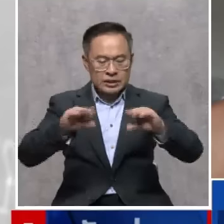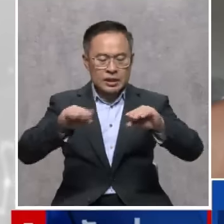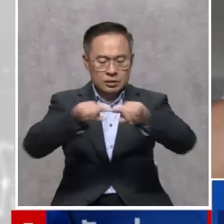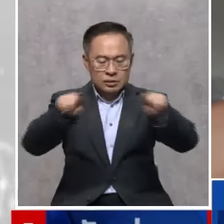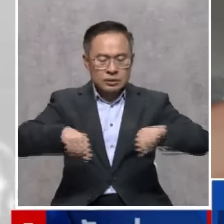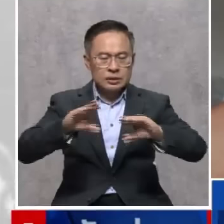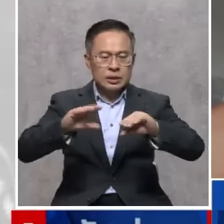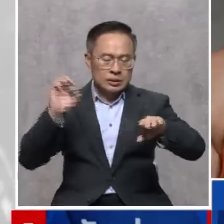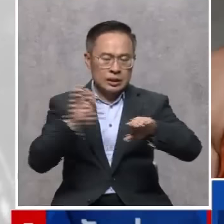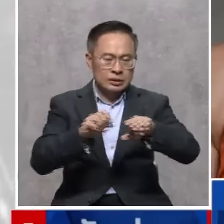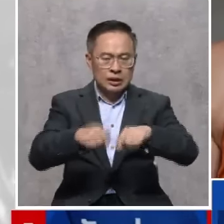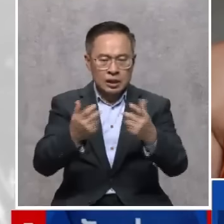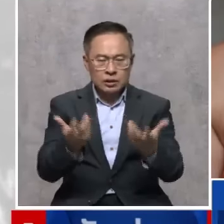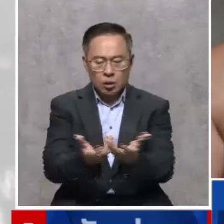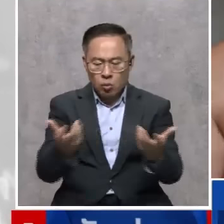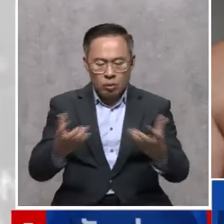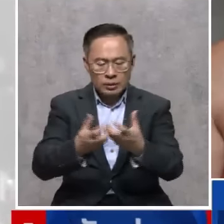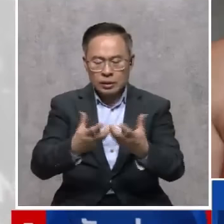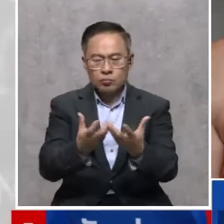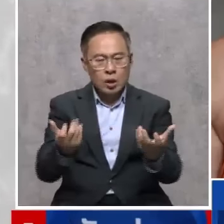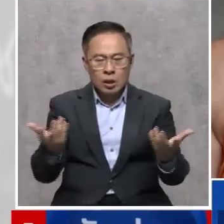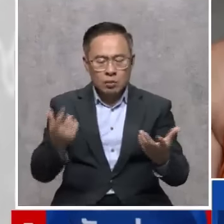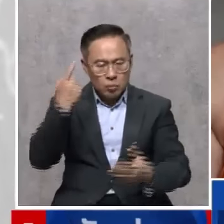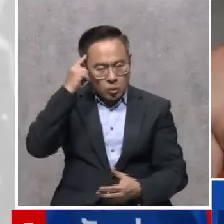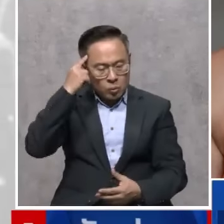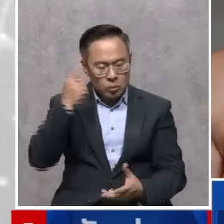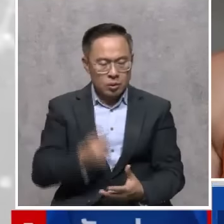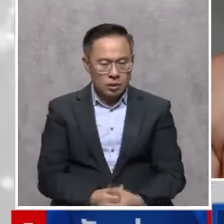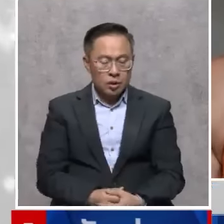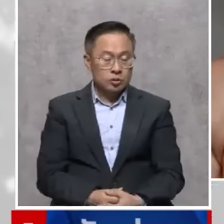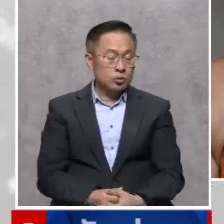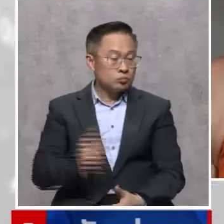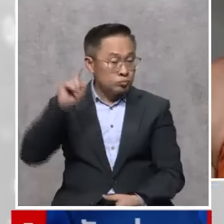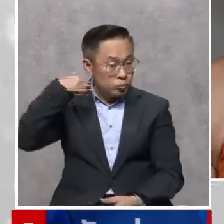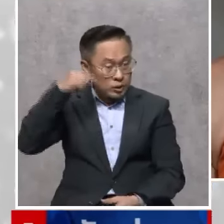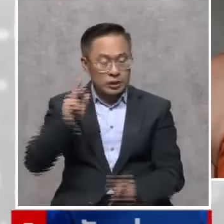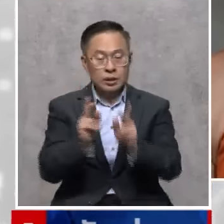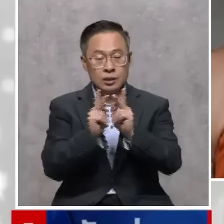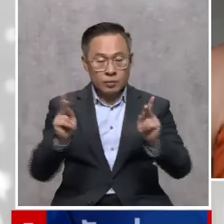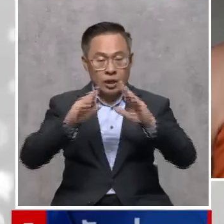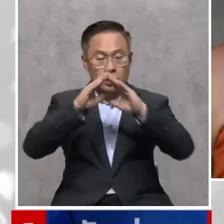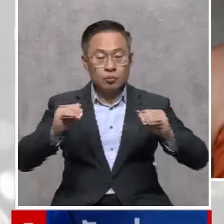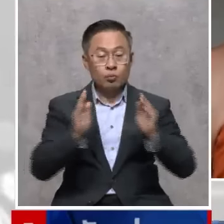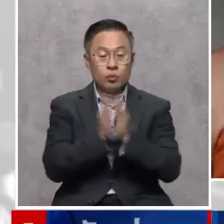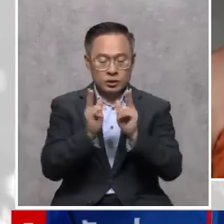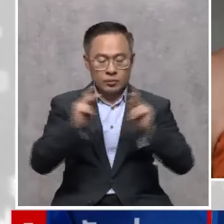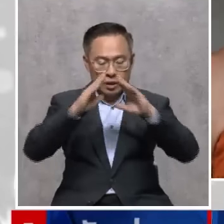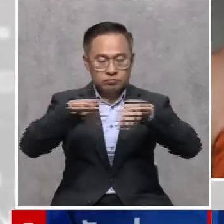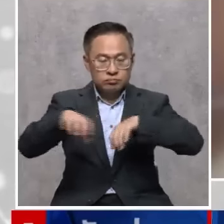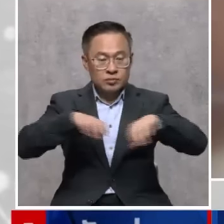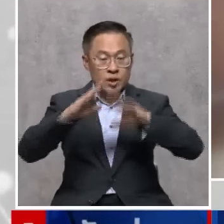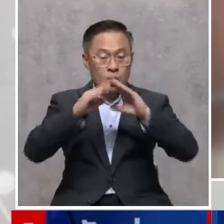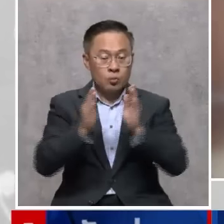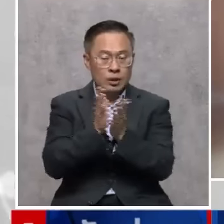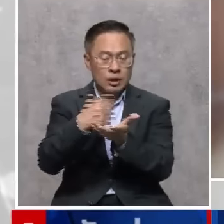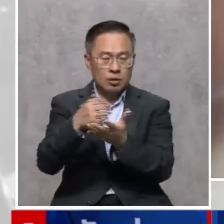ของ ครับ ขณะที่อดีตกรรมการวัดซึ่งเป็นผู้หญิงคนหนึ่งให้ข้อมูลนะคะว่าเหตุที่เกิดขึ้นเข้าใจว่าน่าจะเกิดจากกร